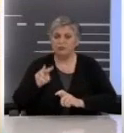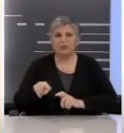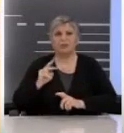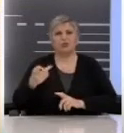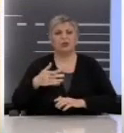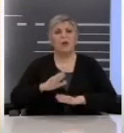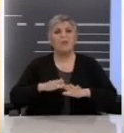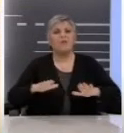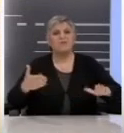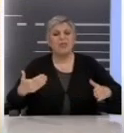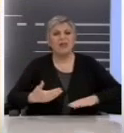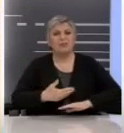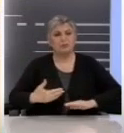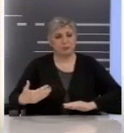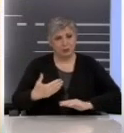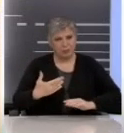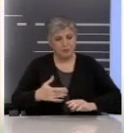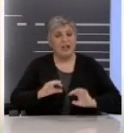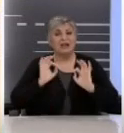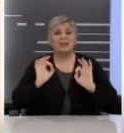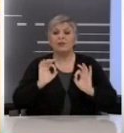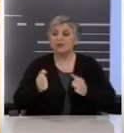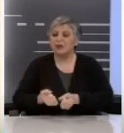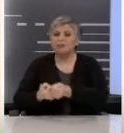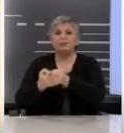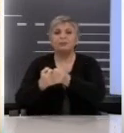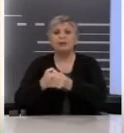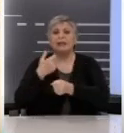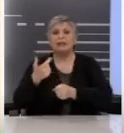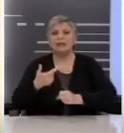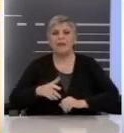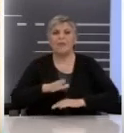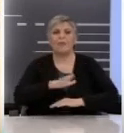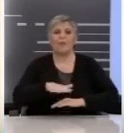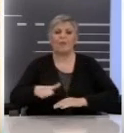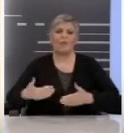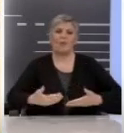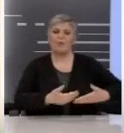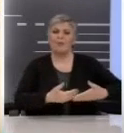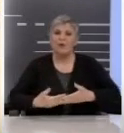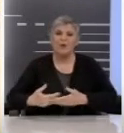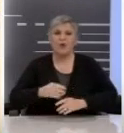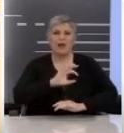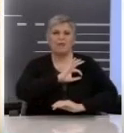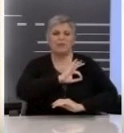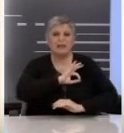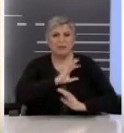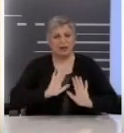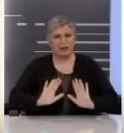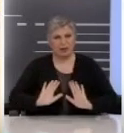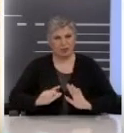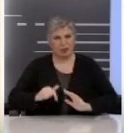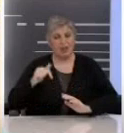διευρύνουμε τη δράση βρέφων ηπιακών σταθμών. Αυτές είναι οι παρεμβάσεις, οι